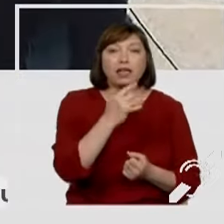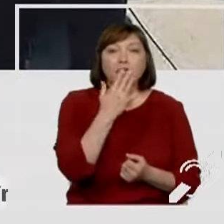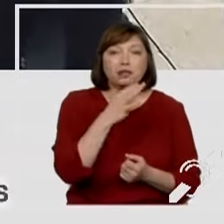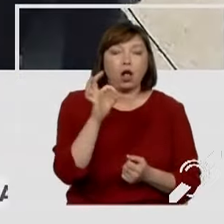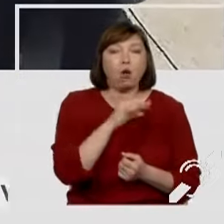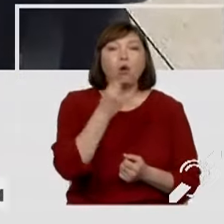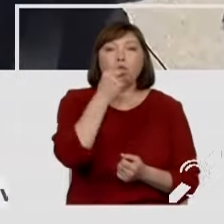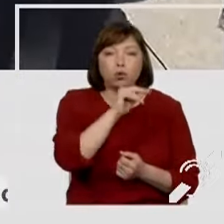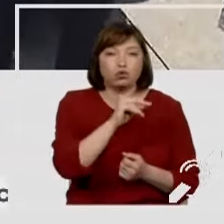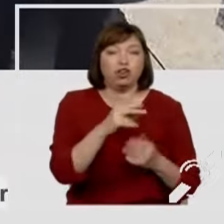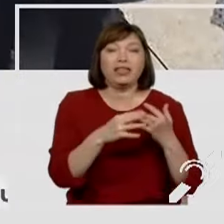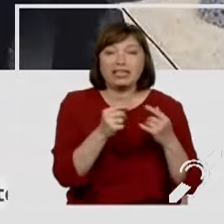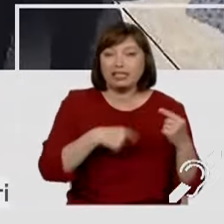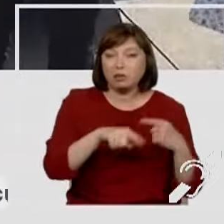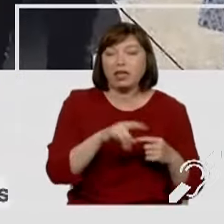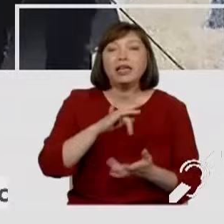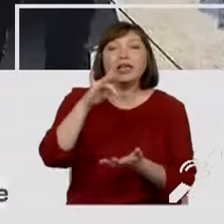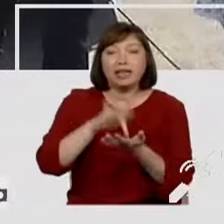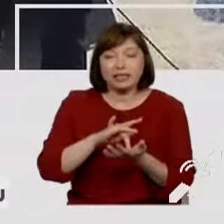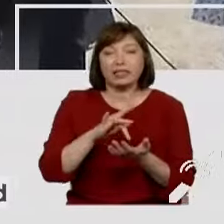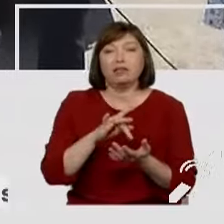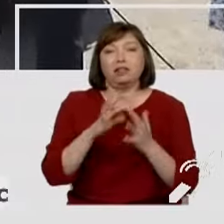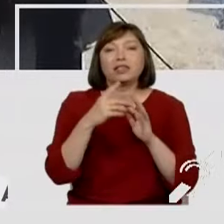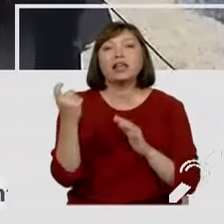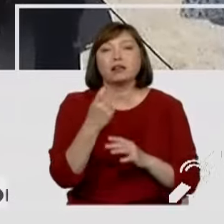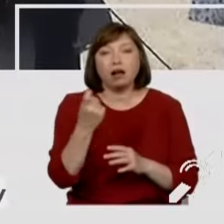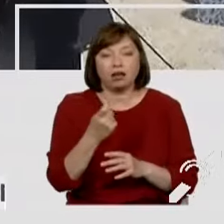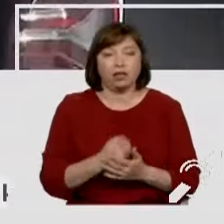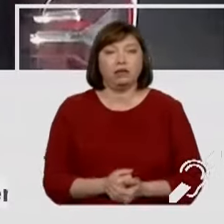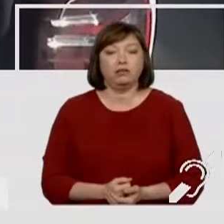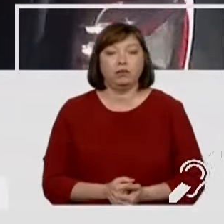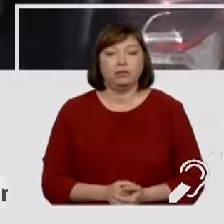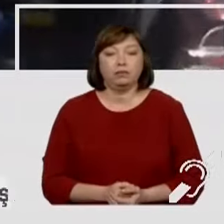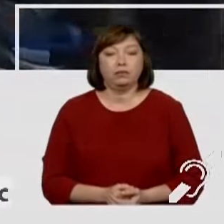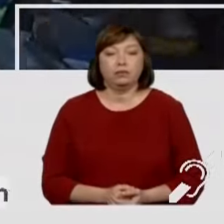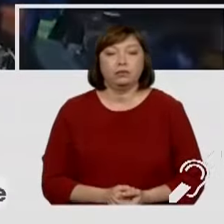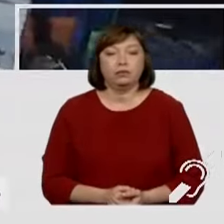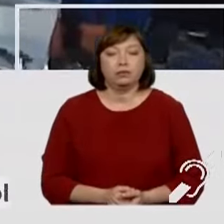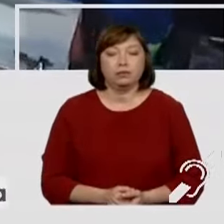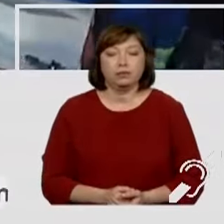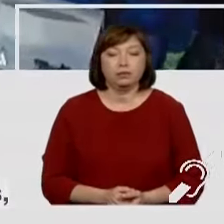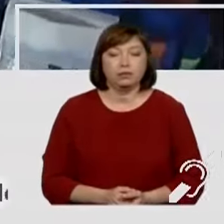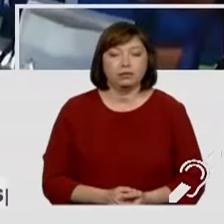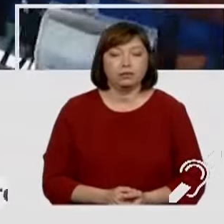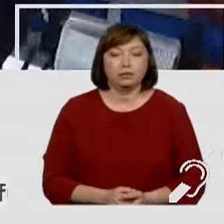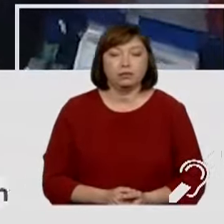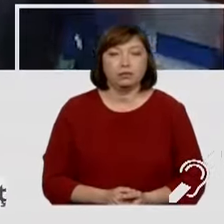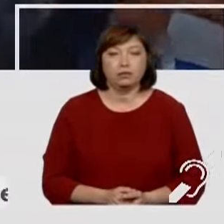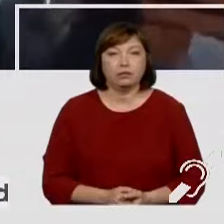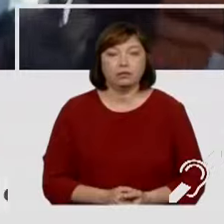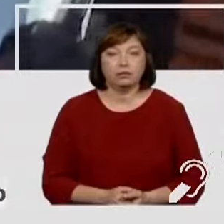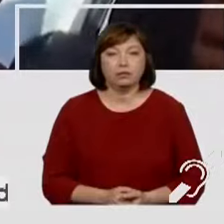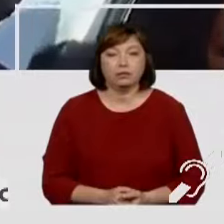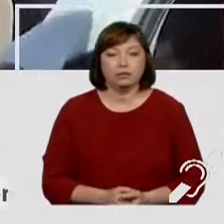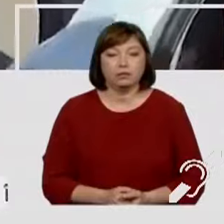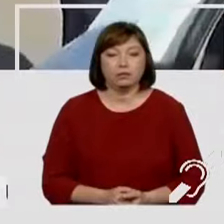de Îmbunătățiri Funciare și Centrul de Consiliere Agricolă și Rurală. Pe lângă aceste echipamente și utilaje,